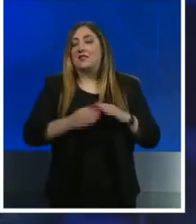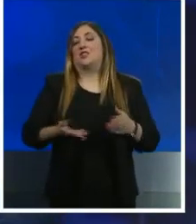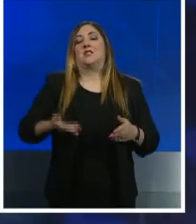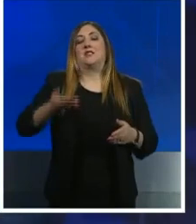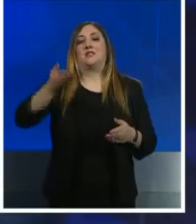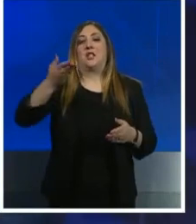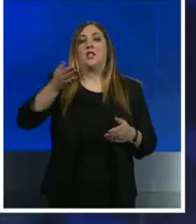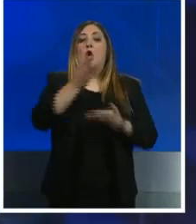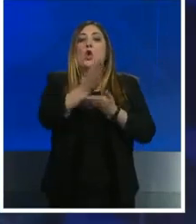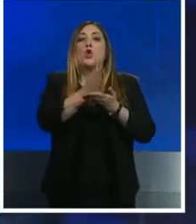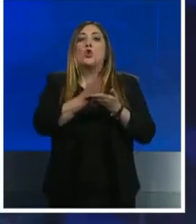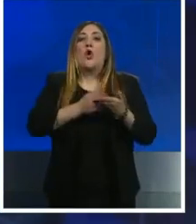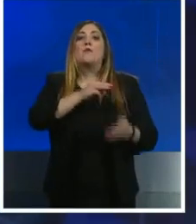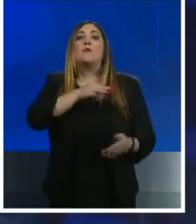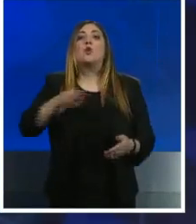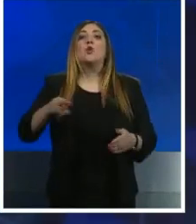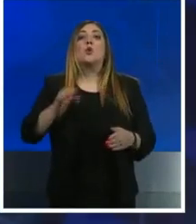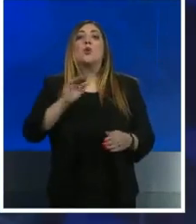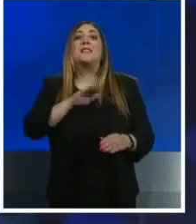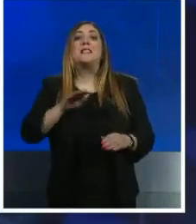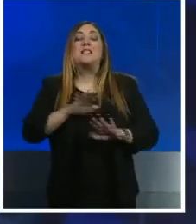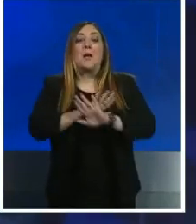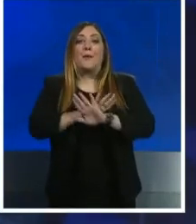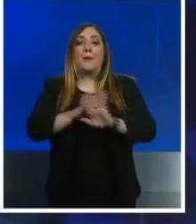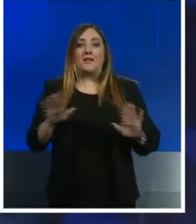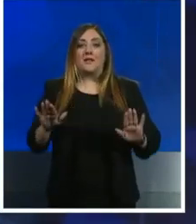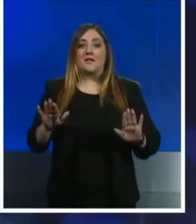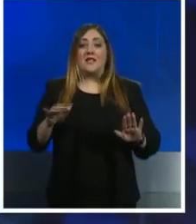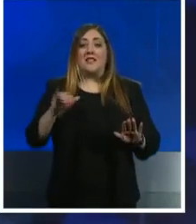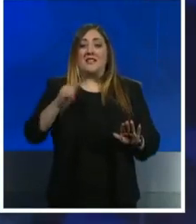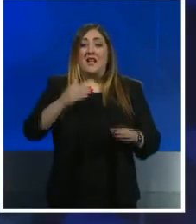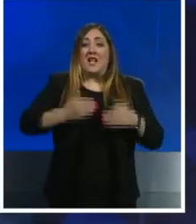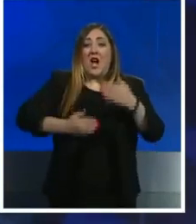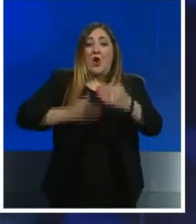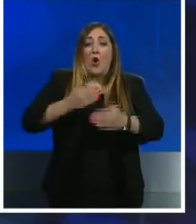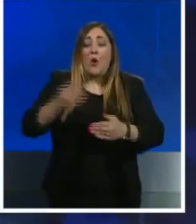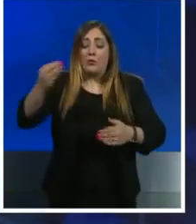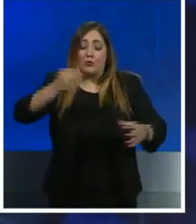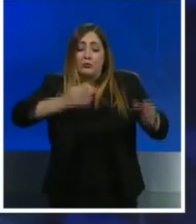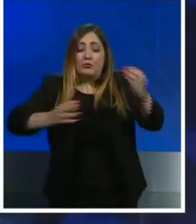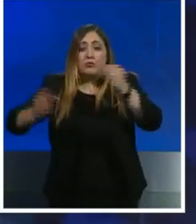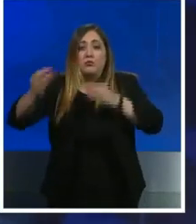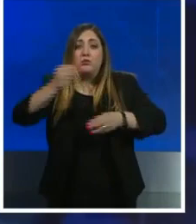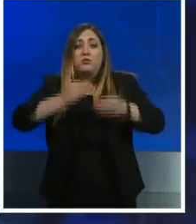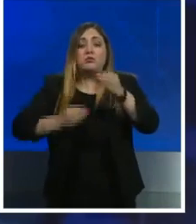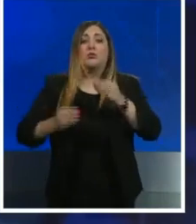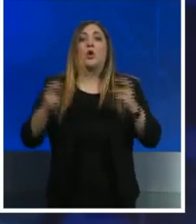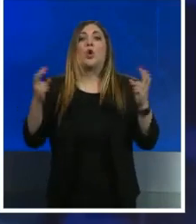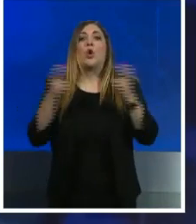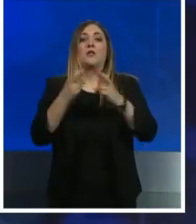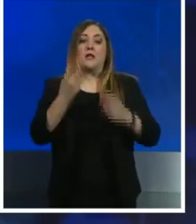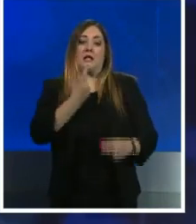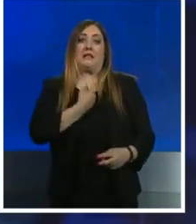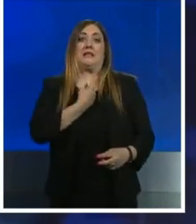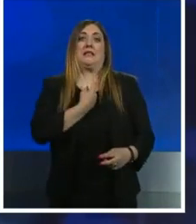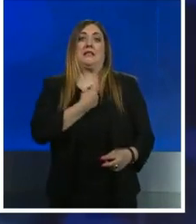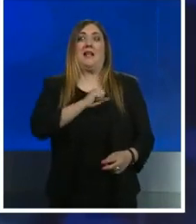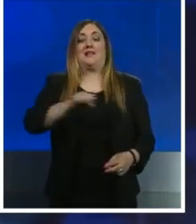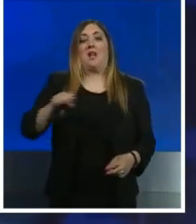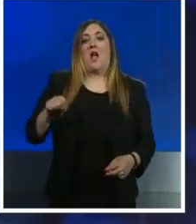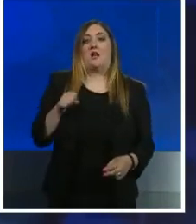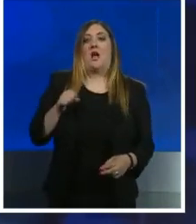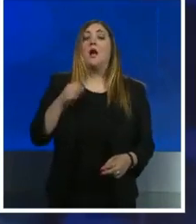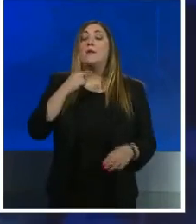Impossibbli, għax aħna qed immorru kontra l-identità tagħna. Aħna l-identità ta' blata. Aħna ma nistgħux aħna biex